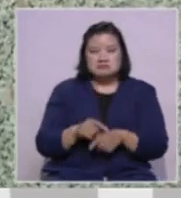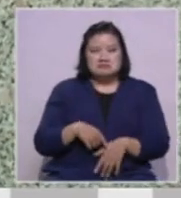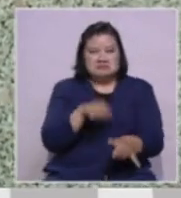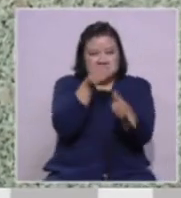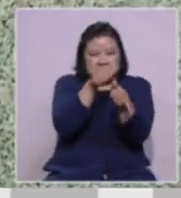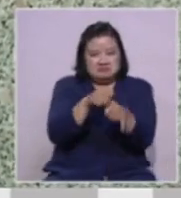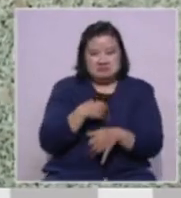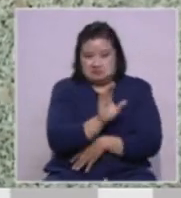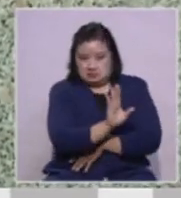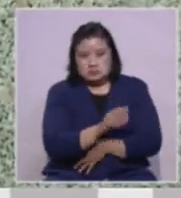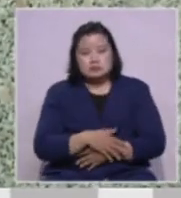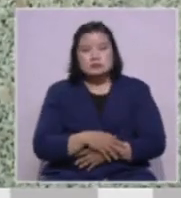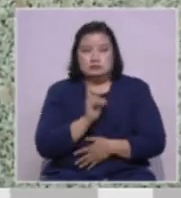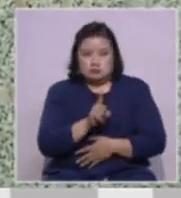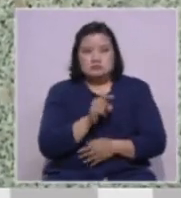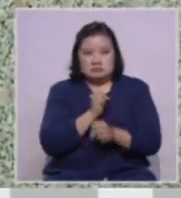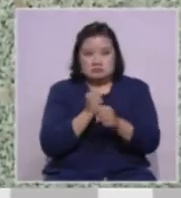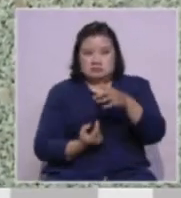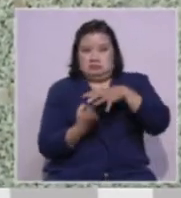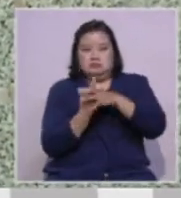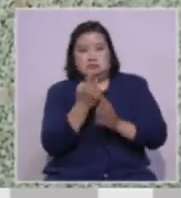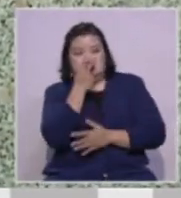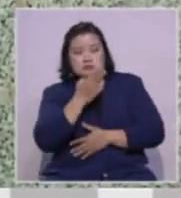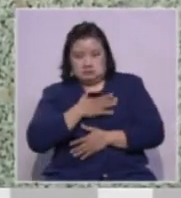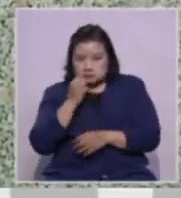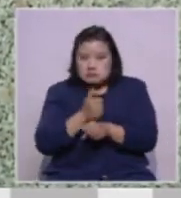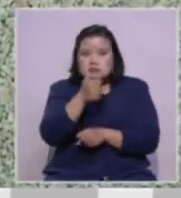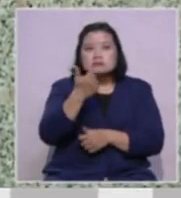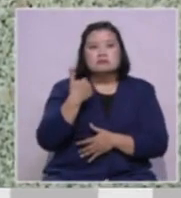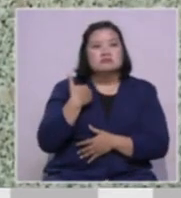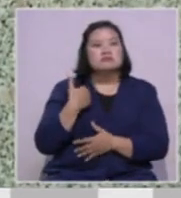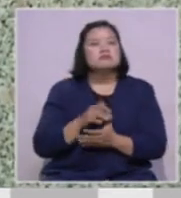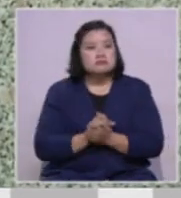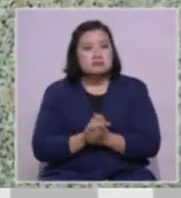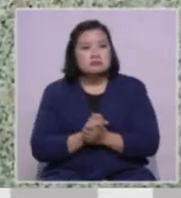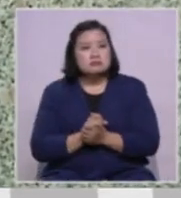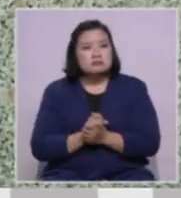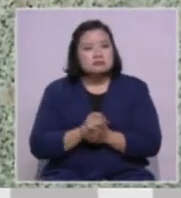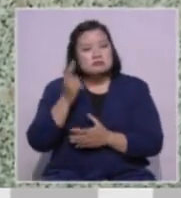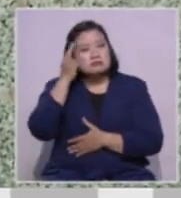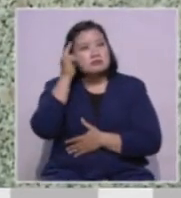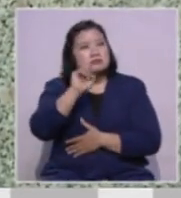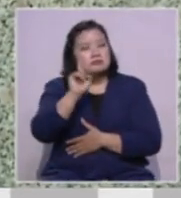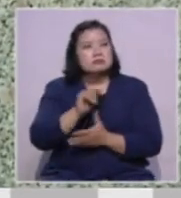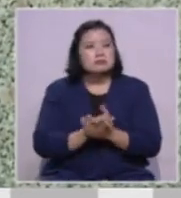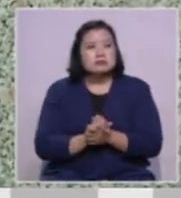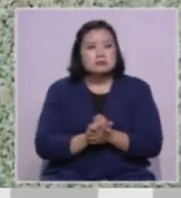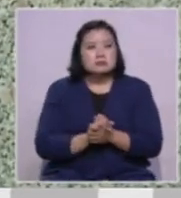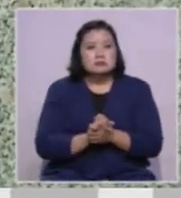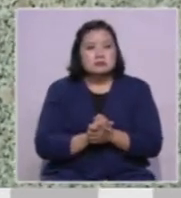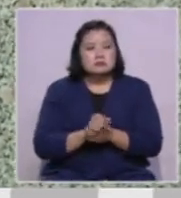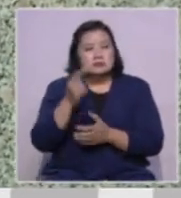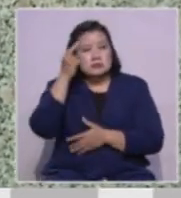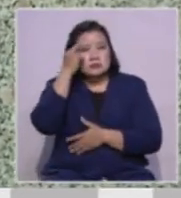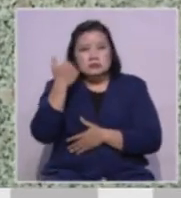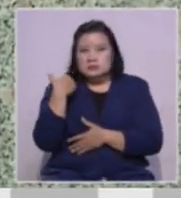เมนต์ไปเรื่อยๆ ชื่อนี้โผล่เข้ามาเนี่ยคิดว่าไม่ได้มีการคิดกันมาอย่างรอบคอบแล้วงั้นเหรอผมคิดว่ามันการคิดกัน ผมคิดว่ามีการคิดกันมาก่อนแล้ว